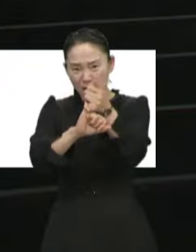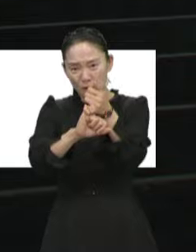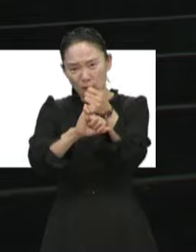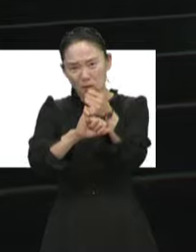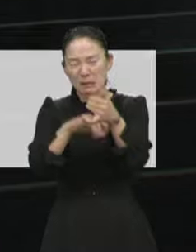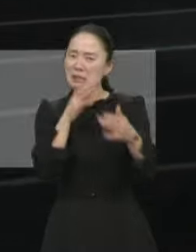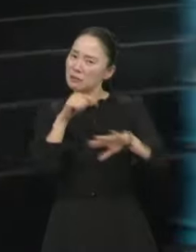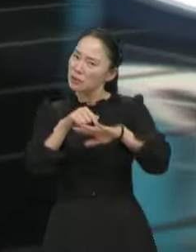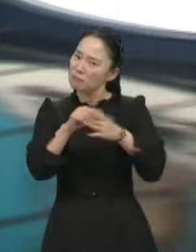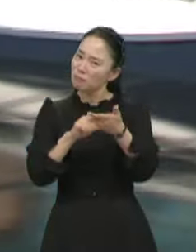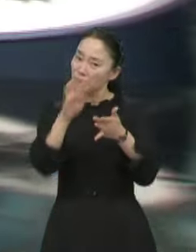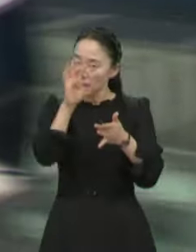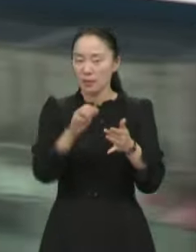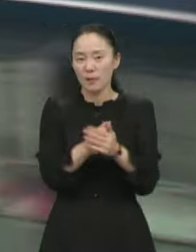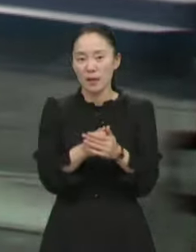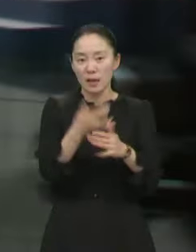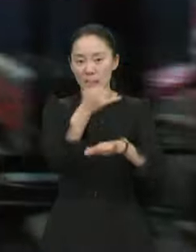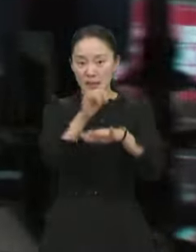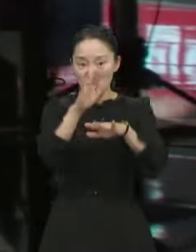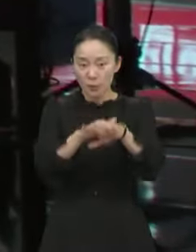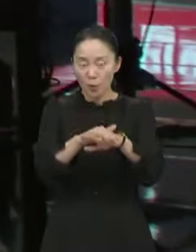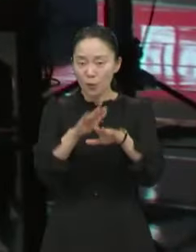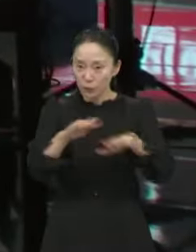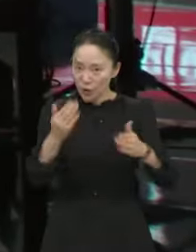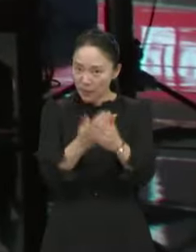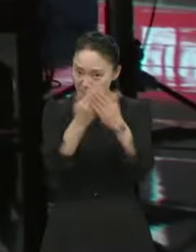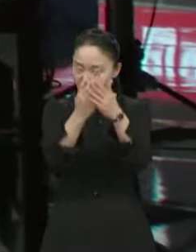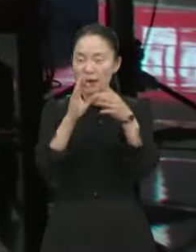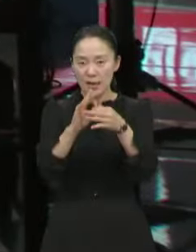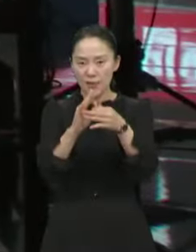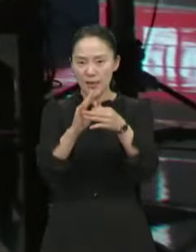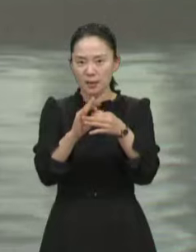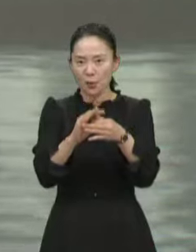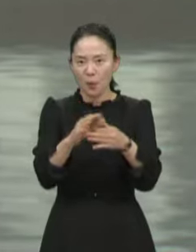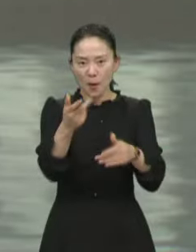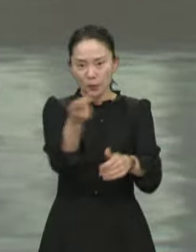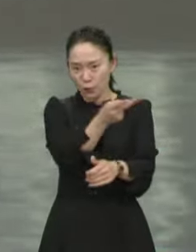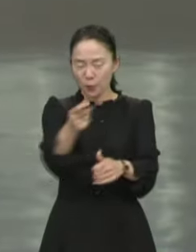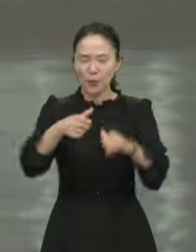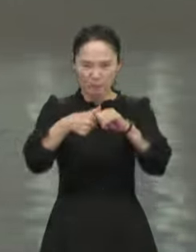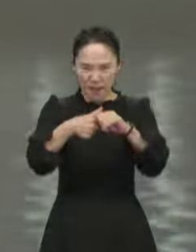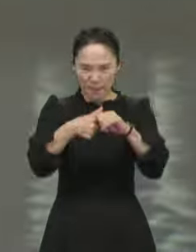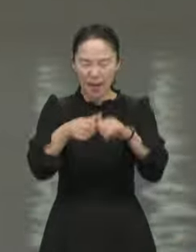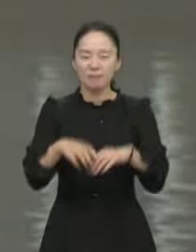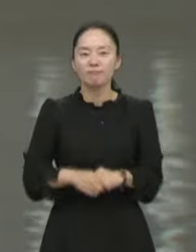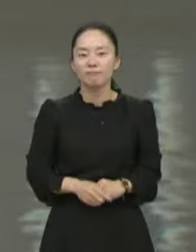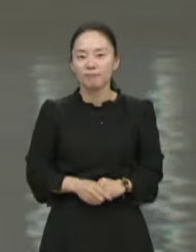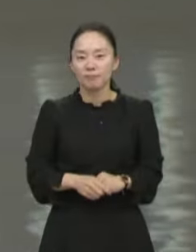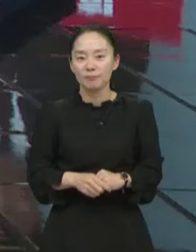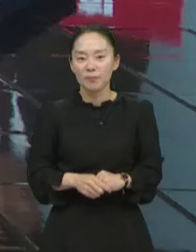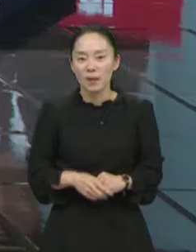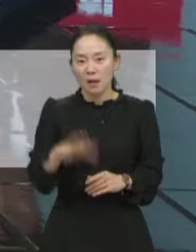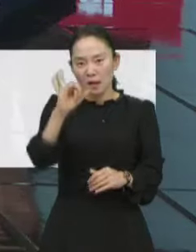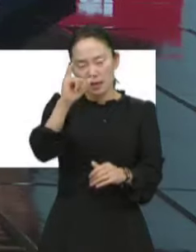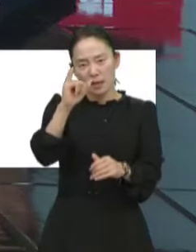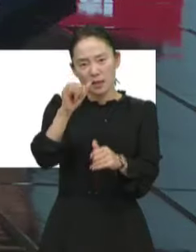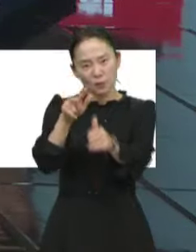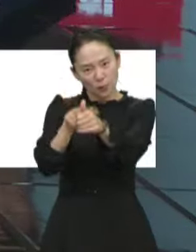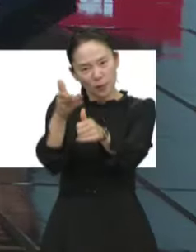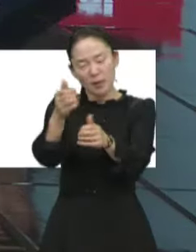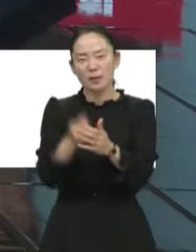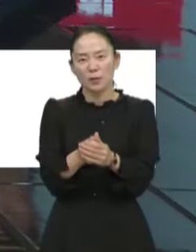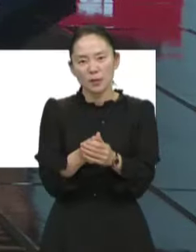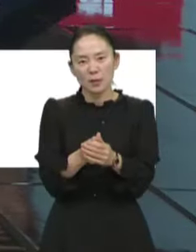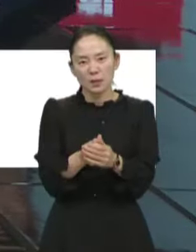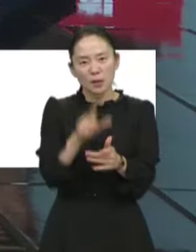이런. 세종 지역 내 균형 발전 해법에 대해서도 팽팽한 기싸움을 벌였습니다. 이준배 후보께서